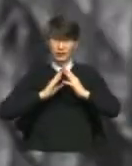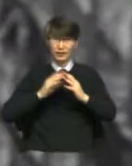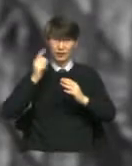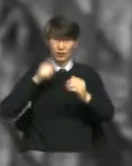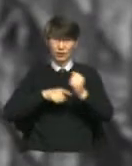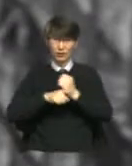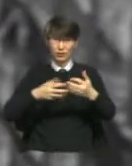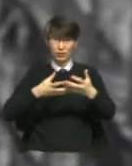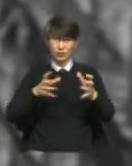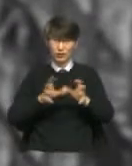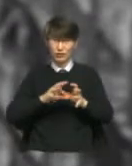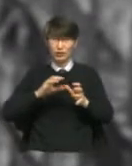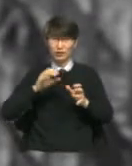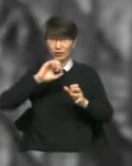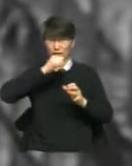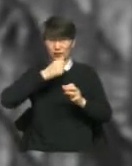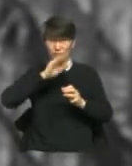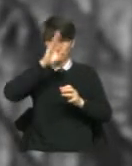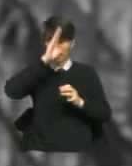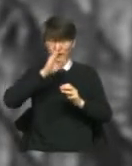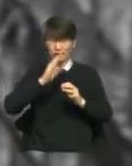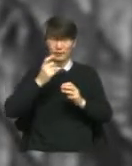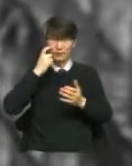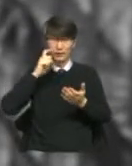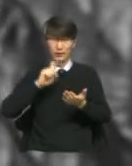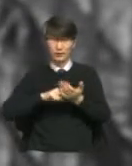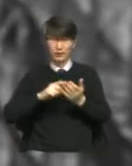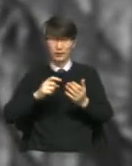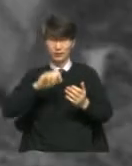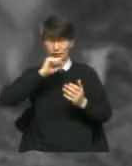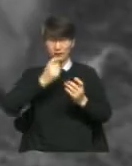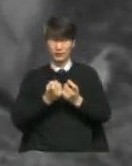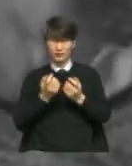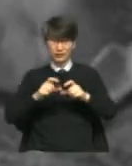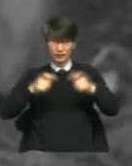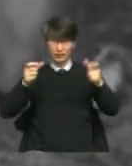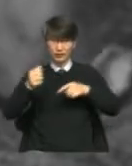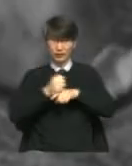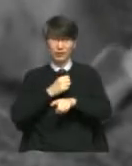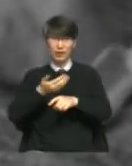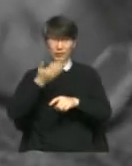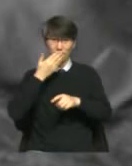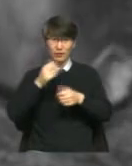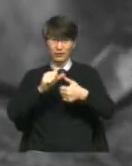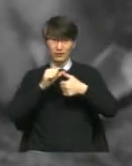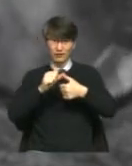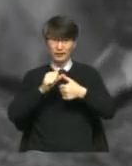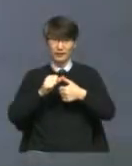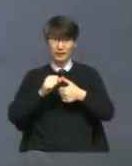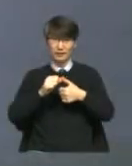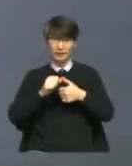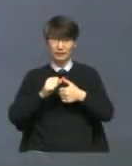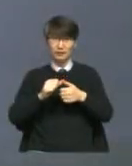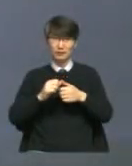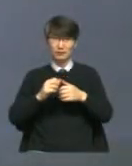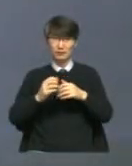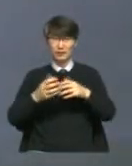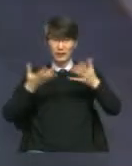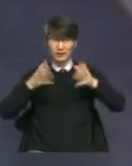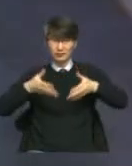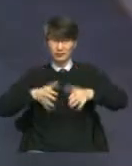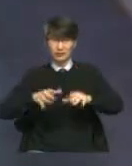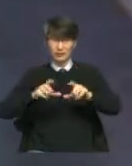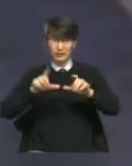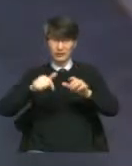국립환경과학원은 아프리카 돼지열병 확정 판정을 받은 멧돼지가 증가하고 있는 건 먹이 경쟁과 교미 시기가 겹치면서 멧돼지